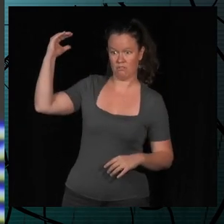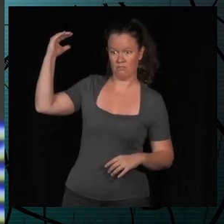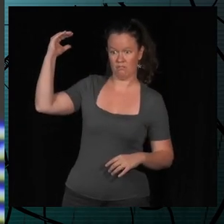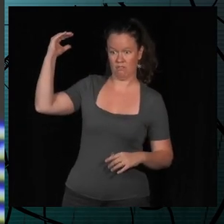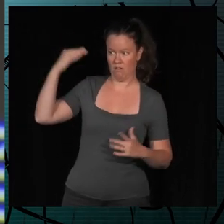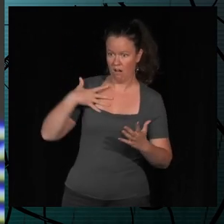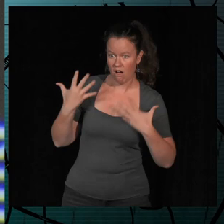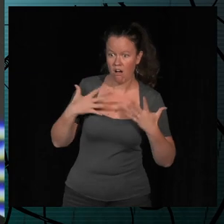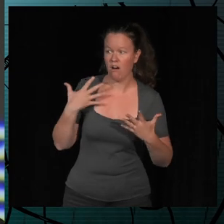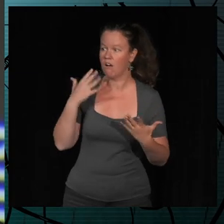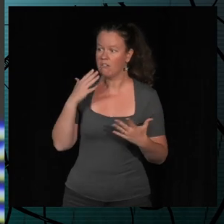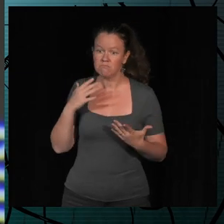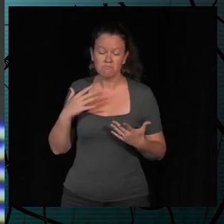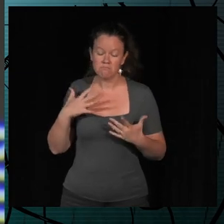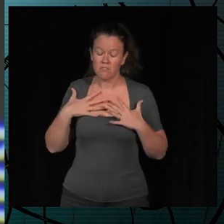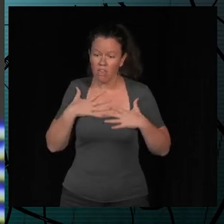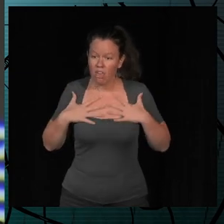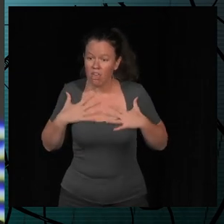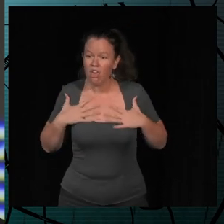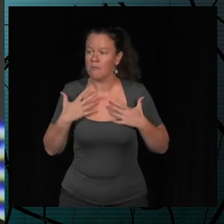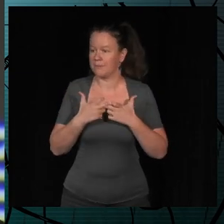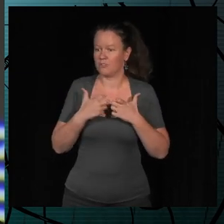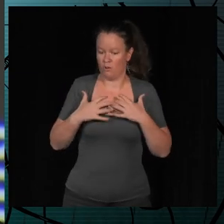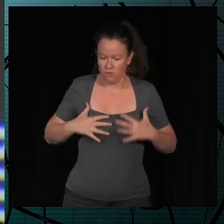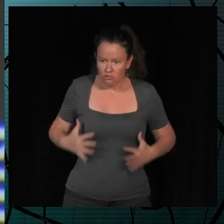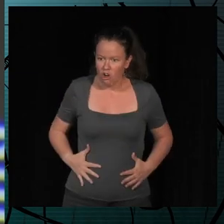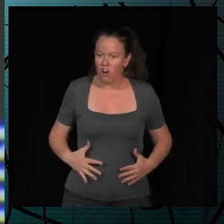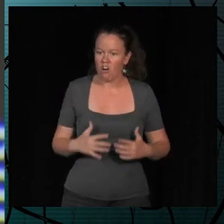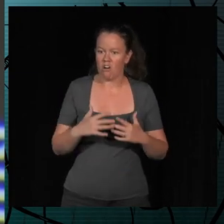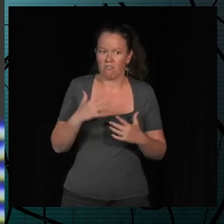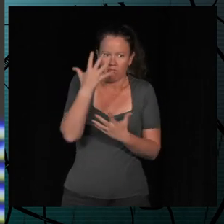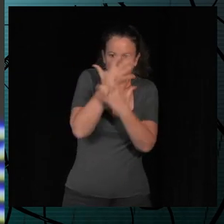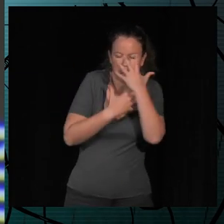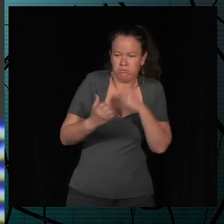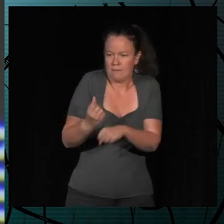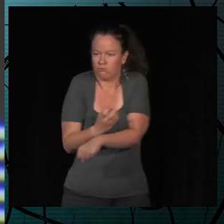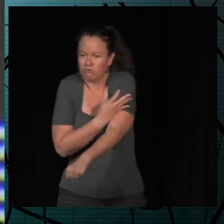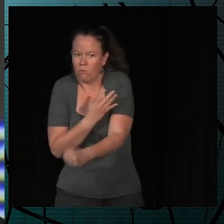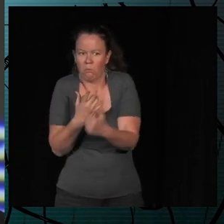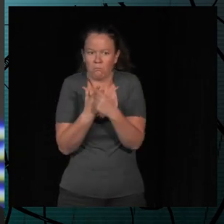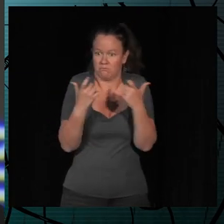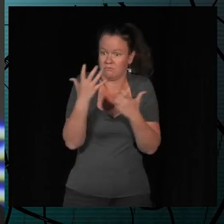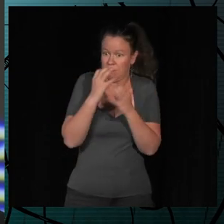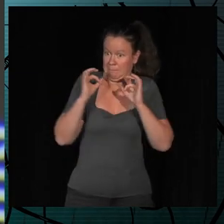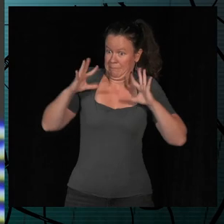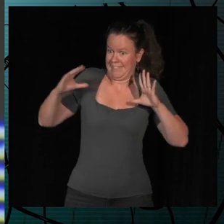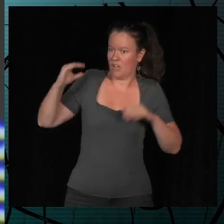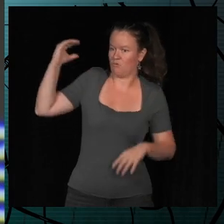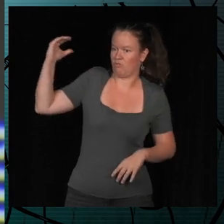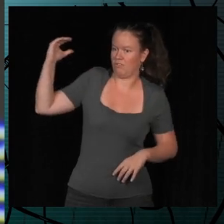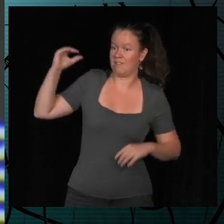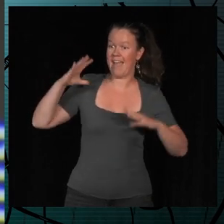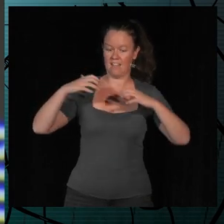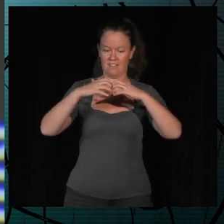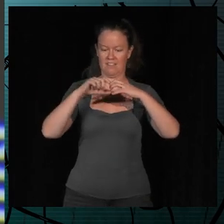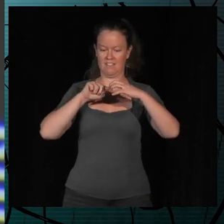en être bouleversé comme un adulte mais à la différence de l'adulte l'adolescent à C âge-là n'a